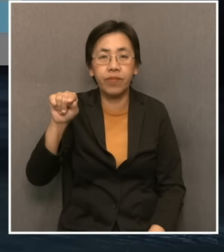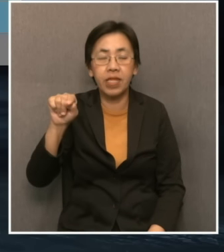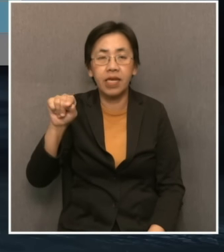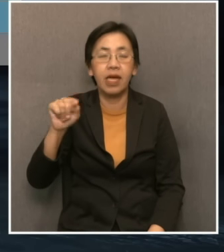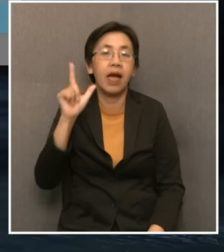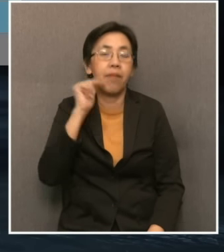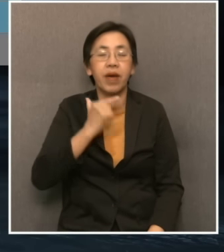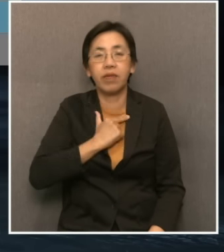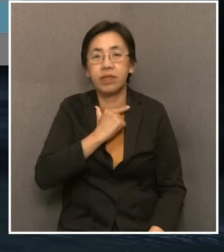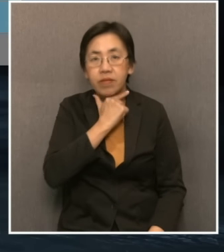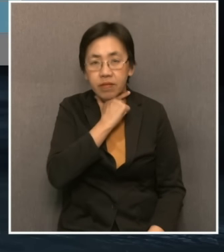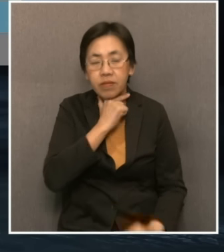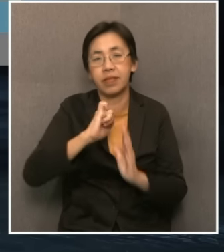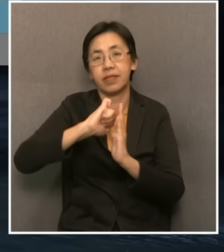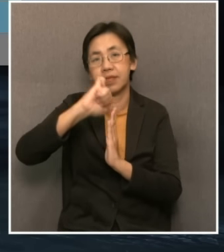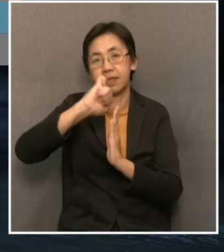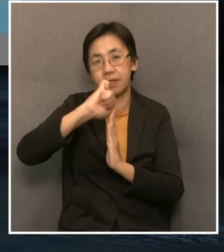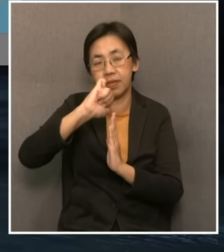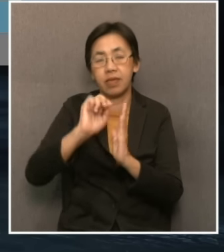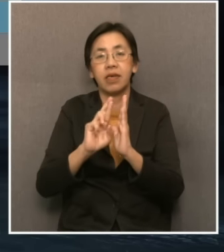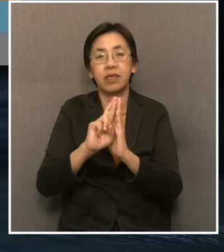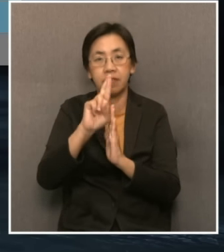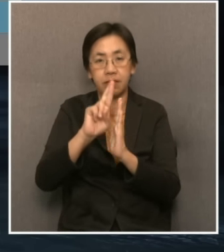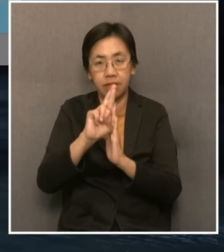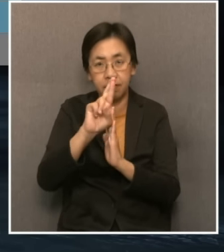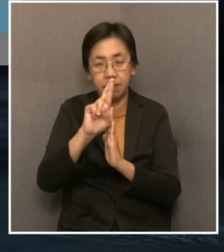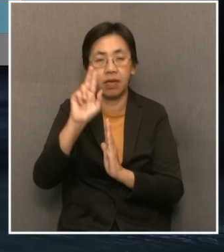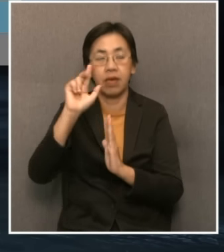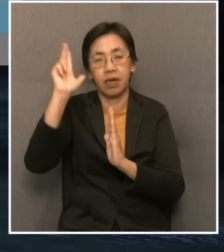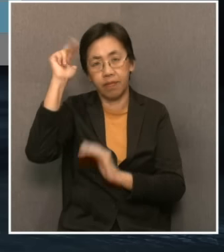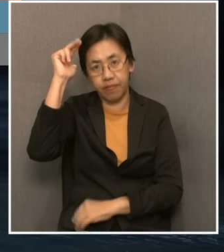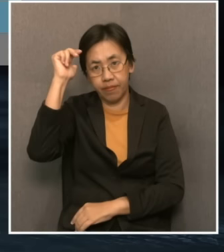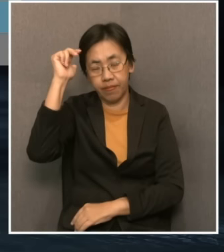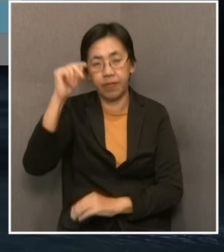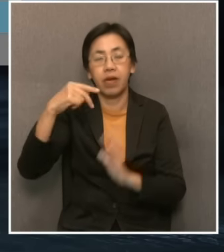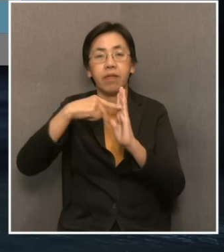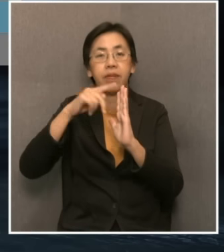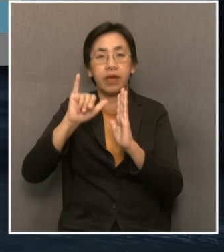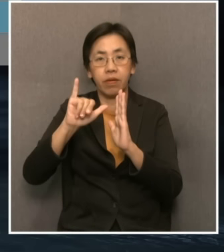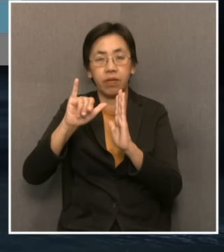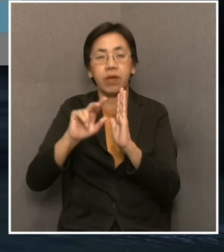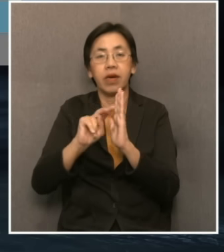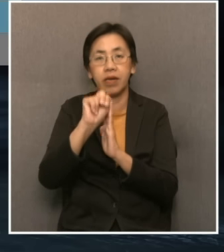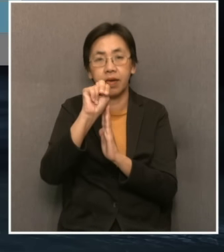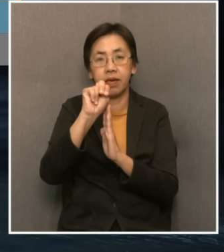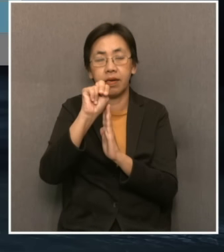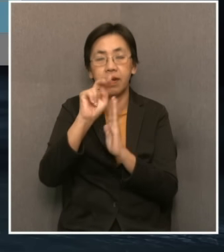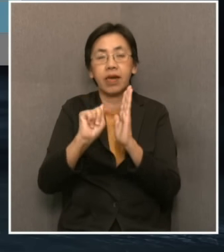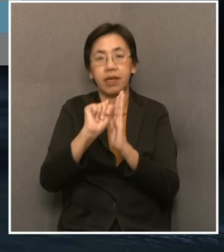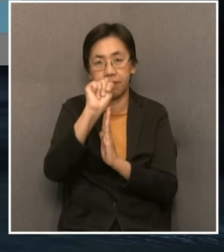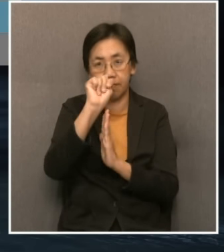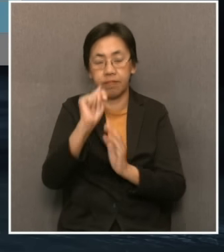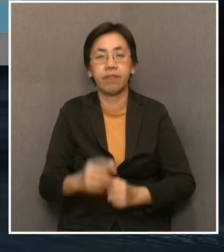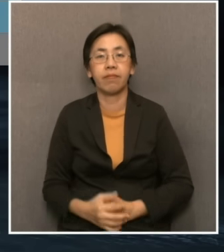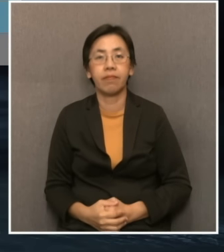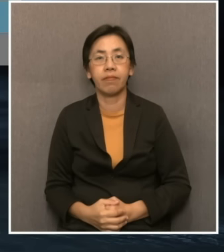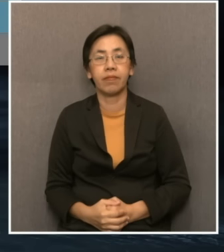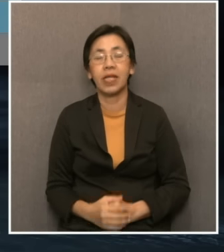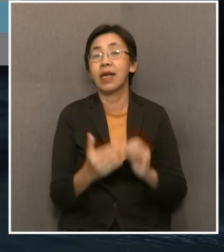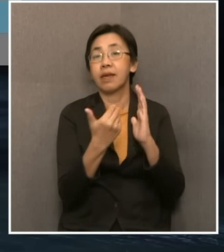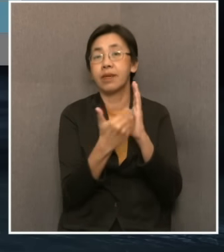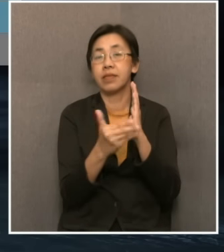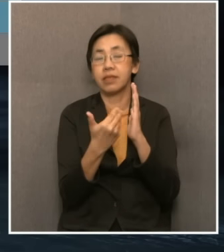แม่ฮ่องสอนเชียงใหม่เชียงรายลำปางพะเยาน่านและตากครับภาคตะวันออก